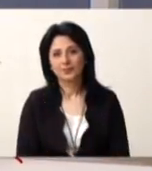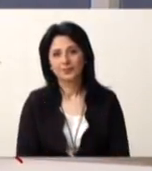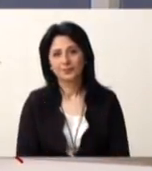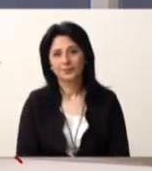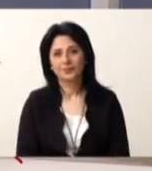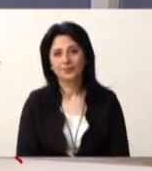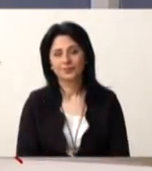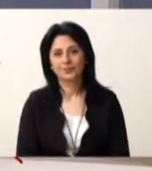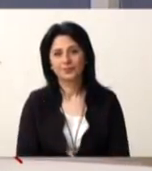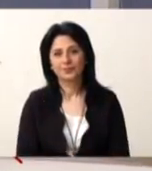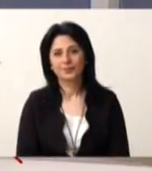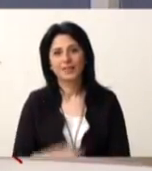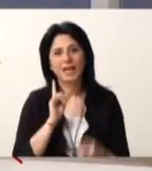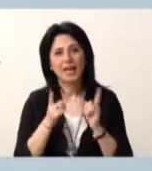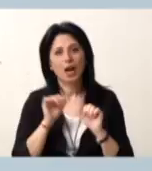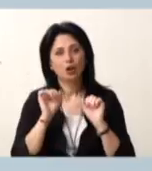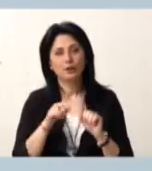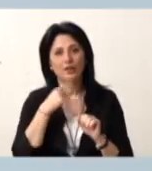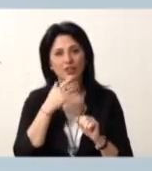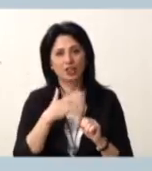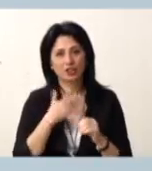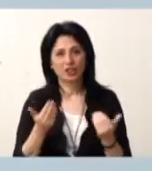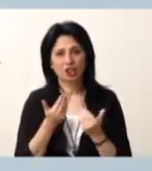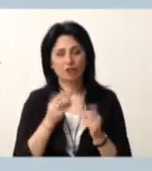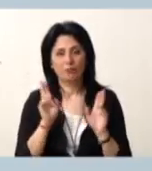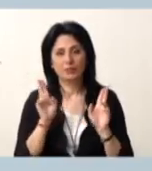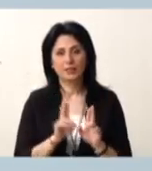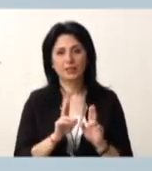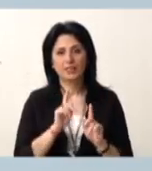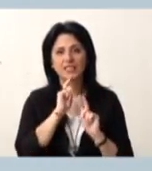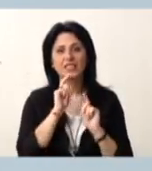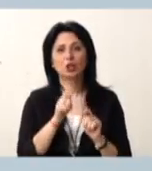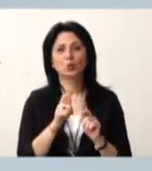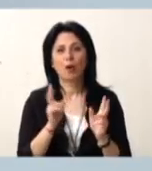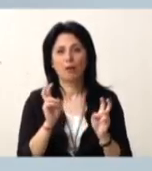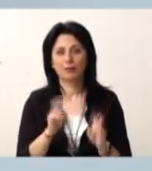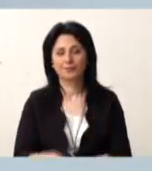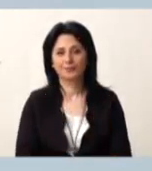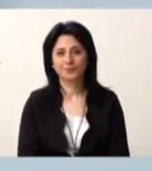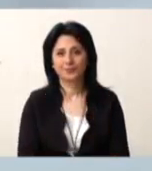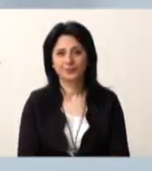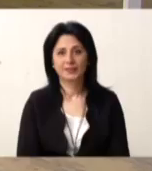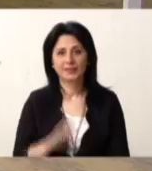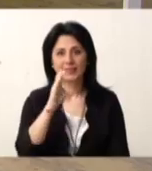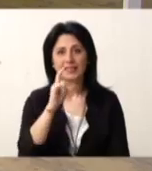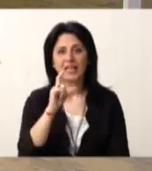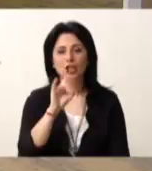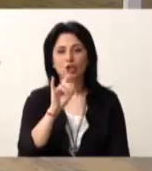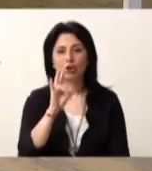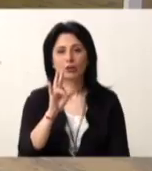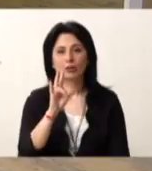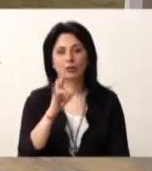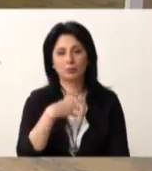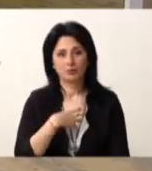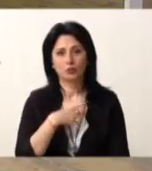და ესეთი ჭარბი წონა. ანუ ჩვენ რეალურად შეგვიძლია ვთქვათ, რომ ჩვენ ცხოვრების წესი საჩუქარიც არის ეს, ხო? სეზონს აქვს თუ არა